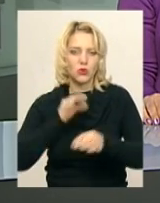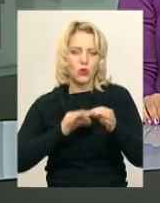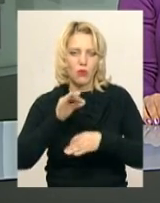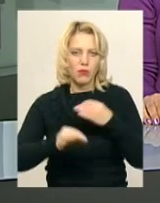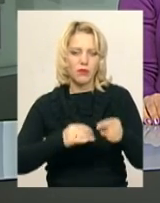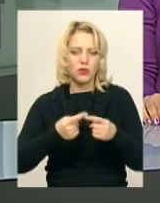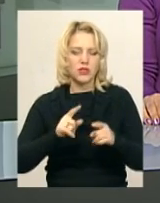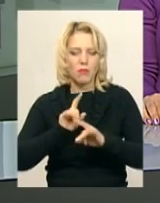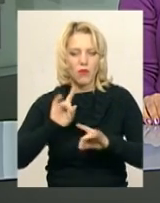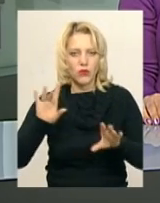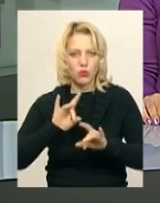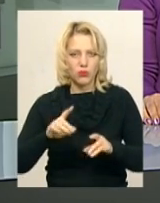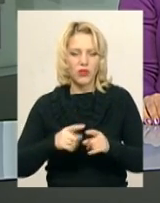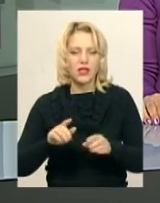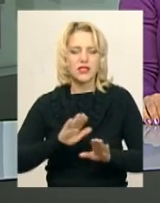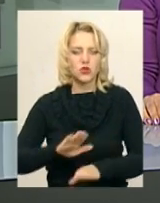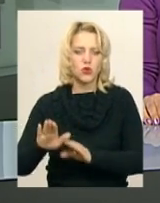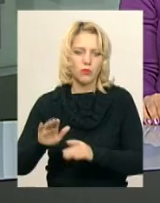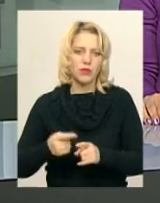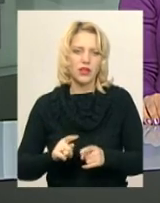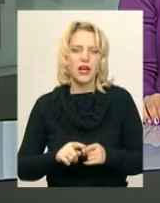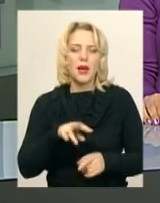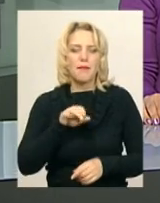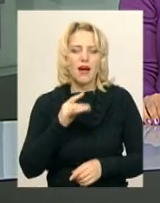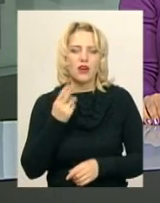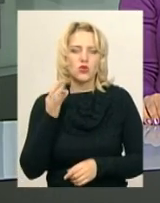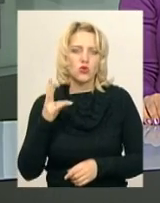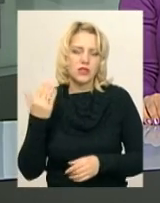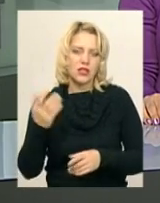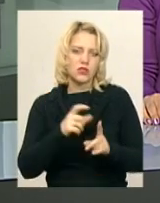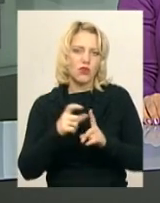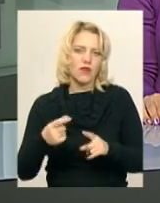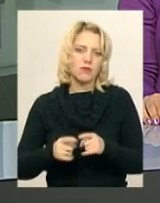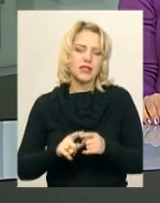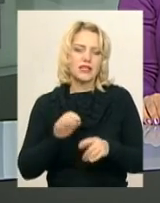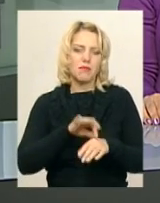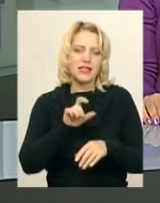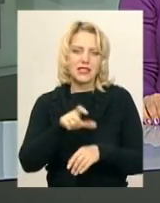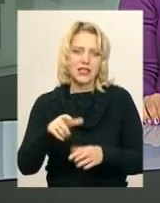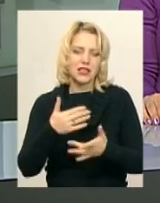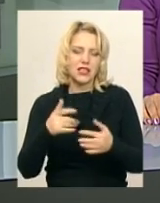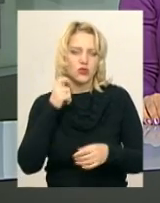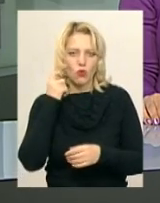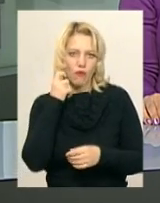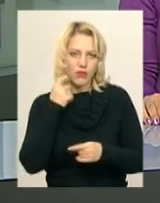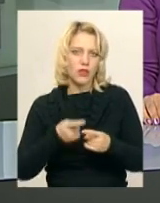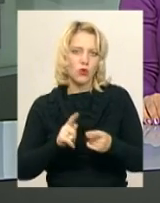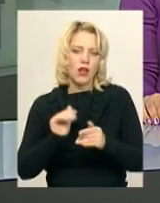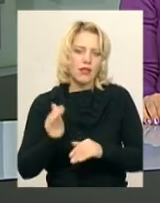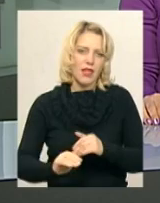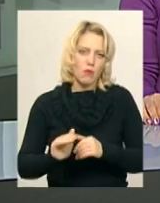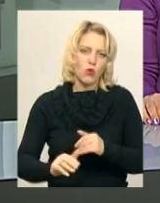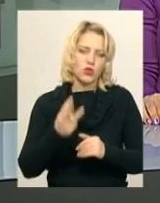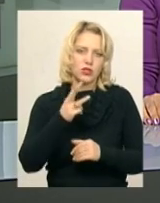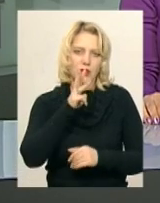заступник головного лікаря інфекційної лікарні Нінель Марсонь. За її словами, це пацієнти різного віку. Наймолодшому пацієнту лікарні – три